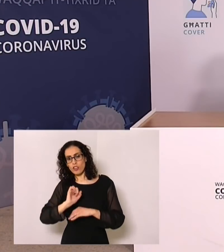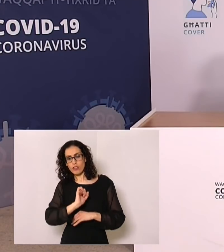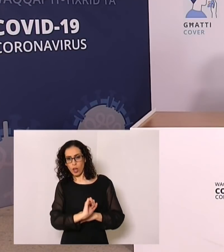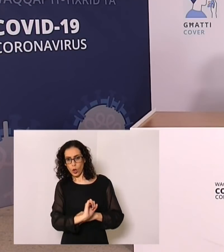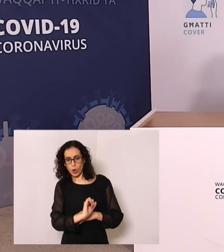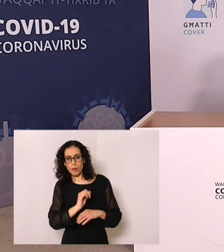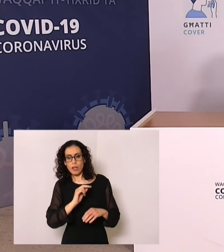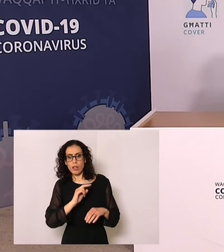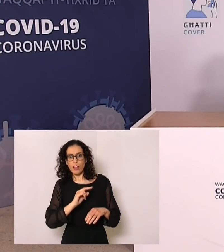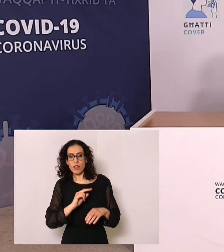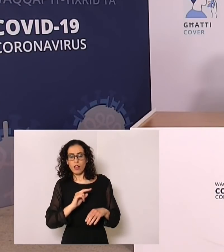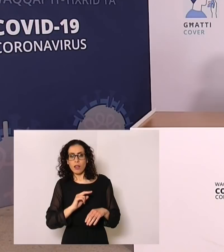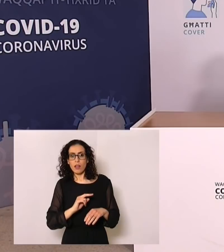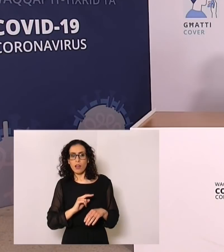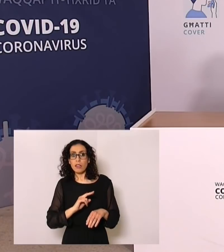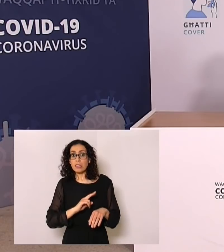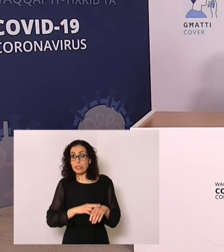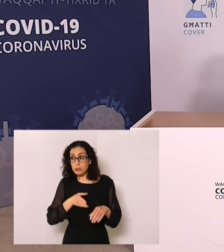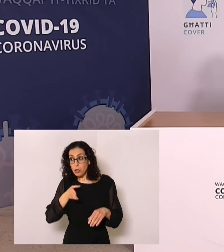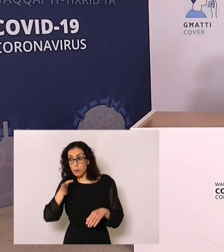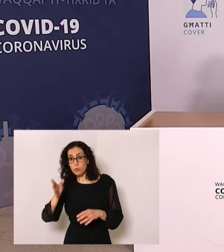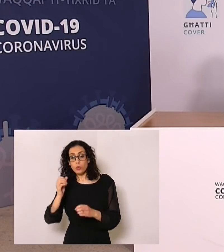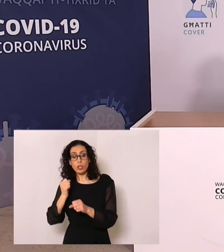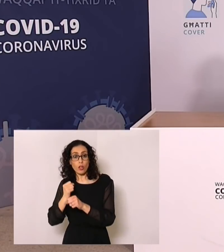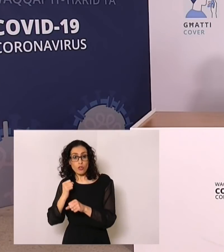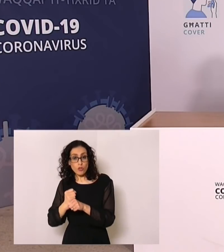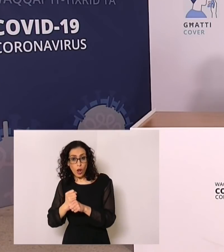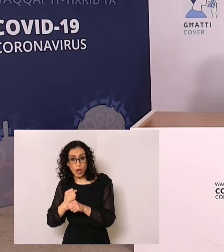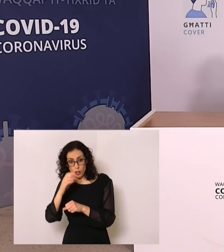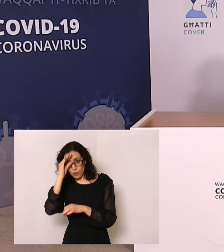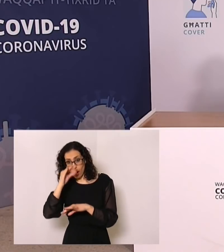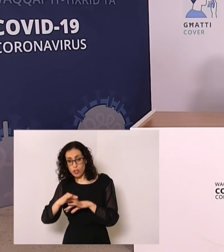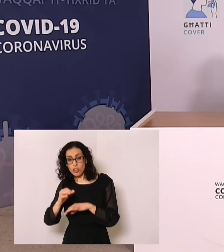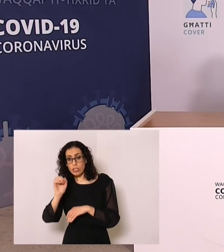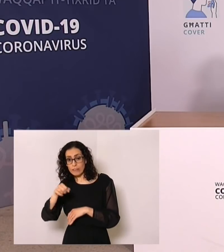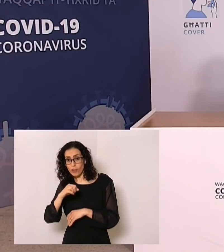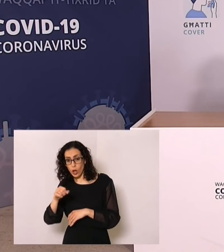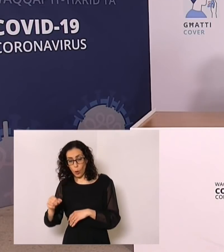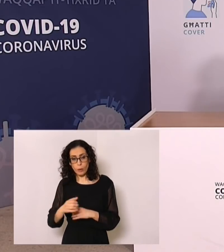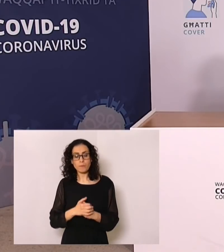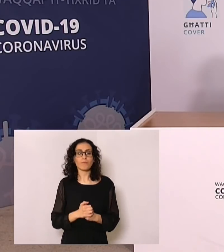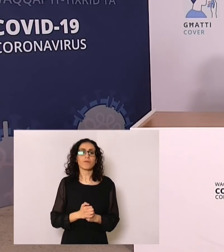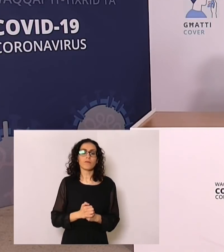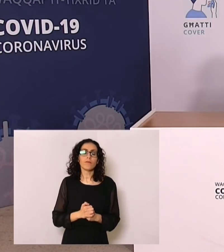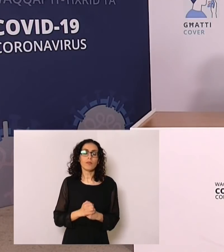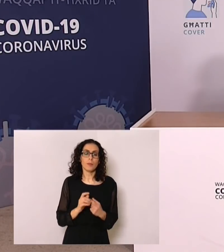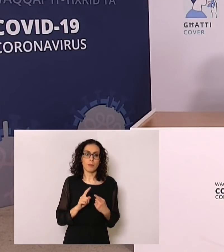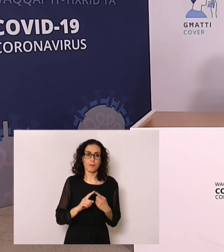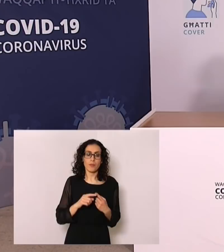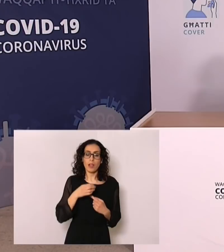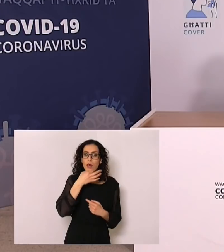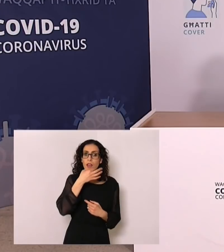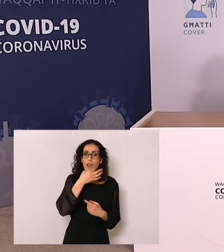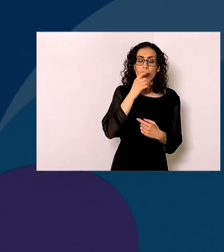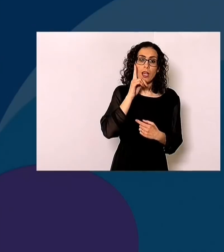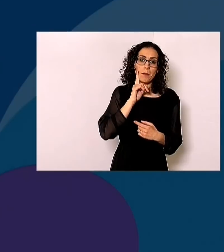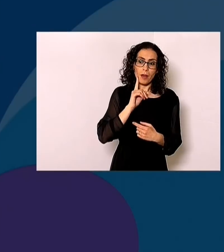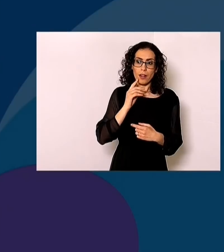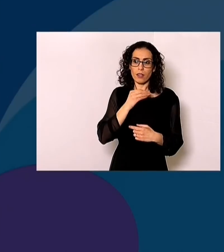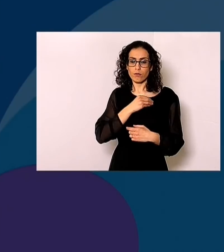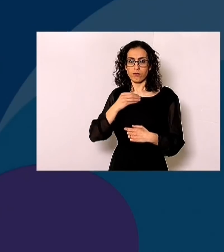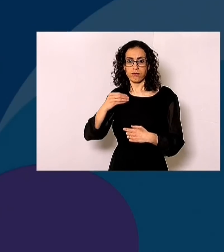qed ipoġġuhom f'periklu jekk qed ibqgħu morru x-xogħol. Mela, importanti fuq il-pazjenta li għandna l-isptar, aħna nagħmlu routine